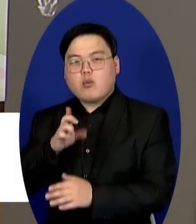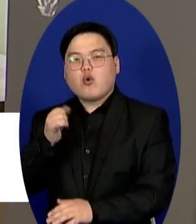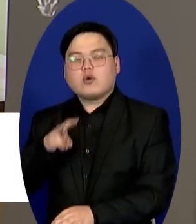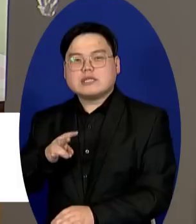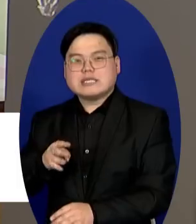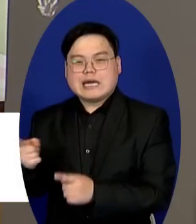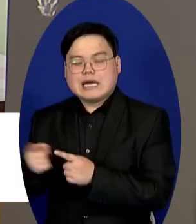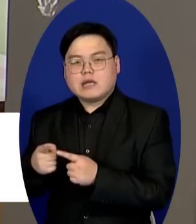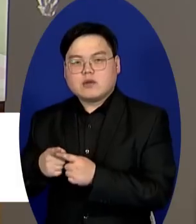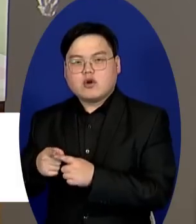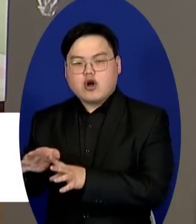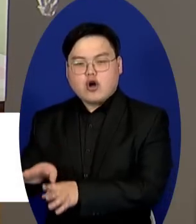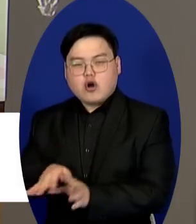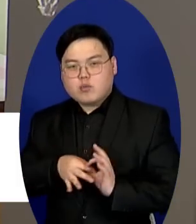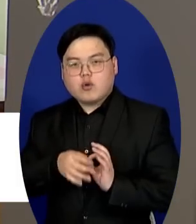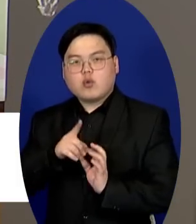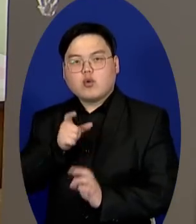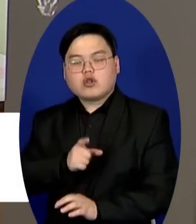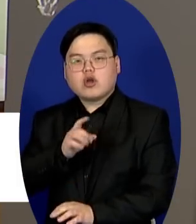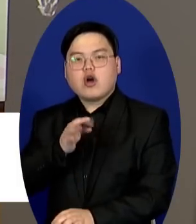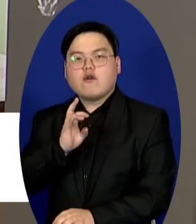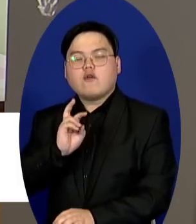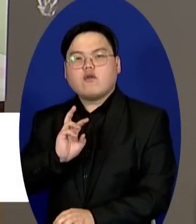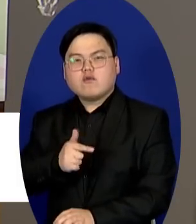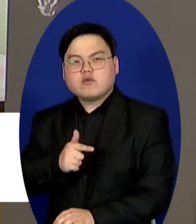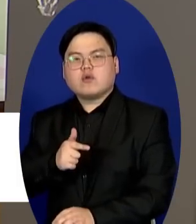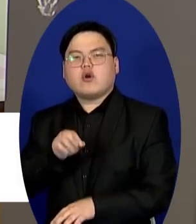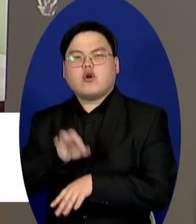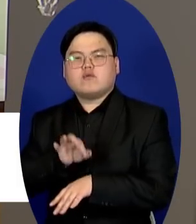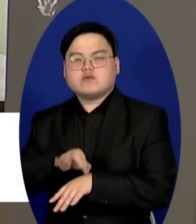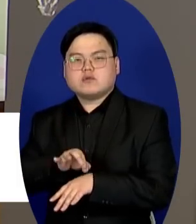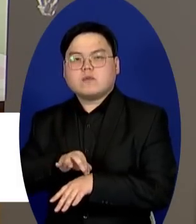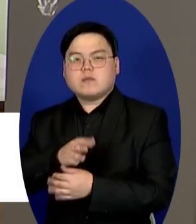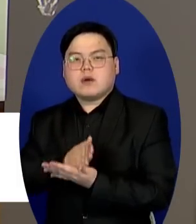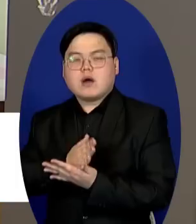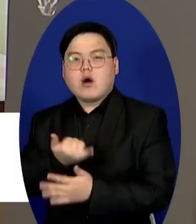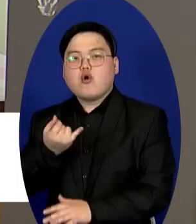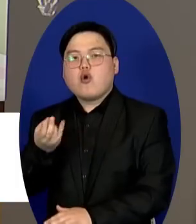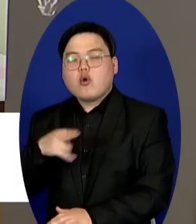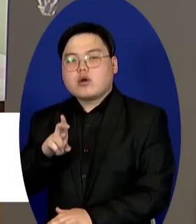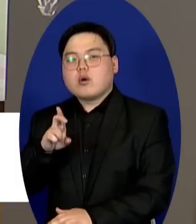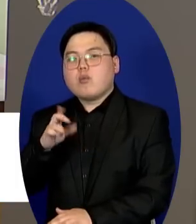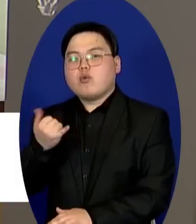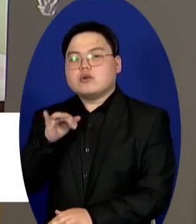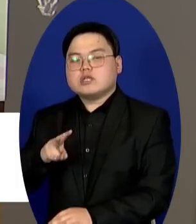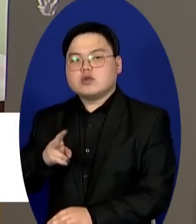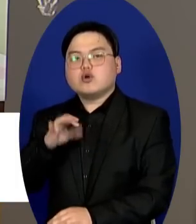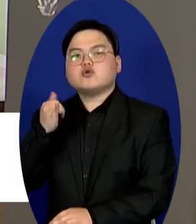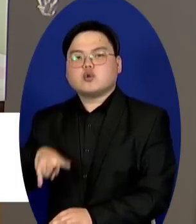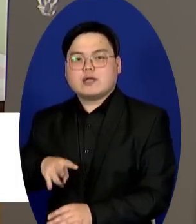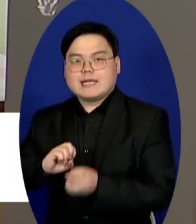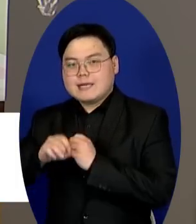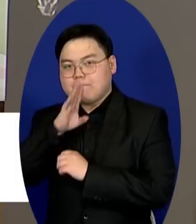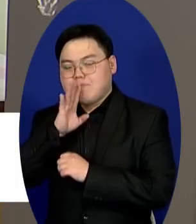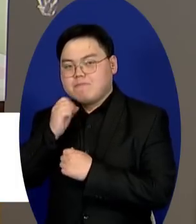чангарлаасаа болоод ерөөхдөө хүний өвдөг түнх рүү хатгалж өвддөг байгаа. Тэр үед бол урд талын булчин суллах маягаар явдаг. Тэгээд дасгалыг